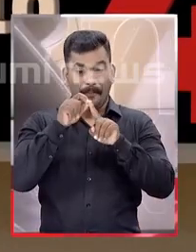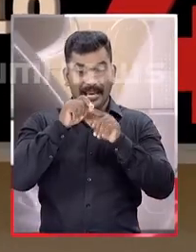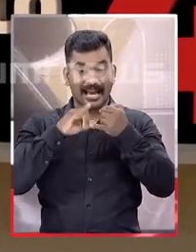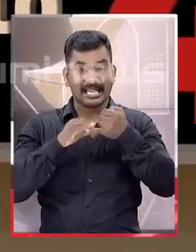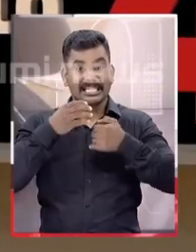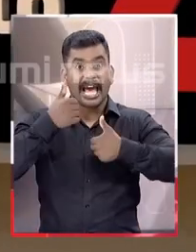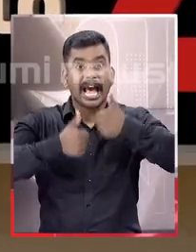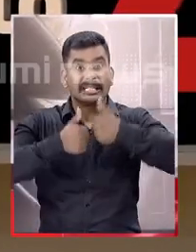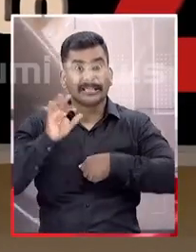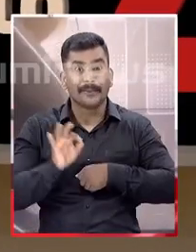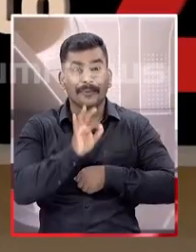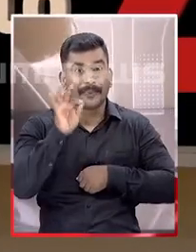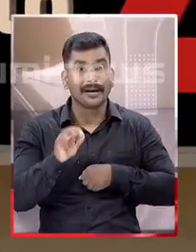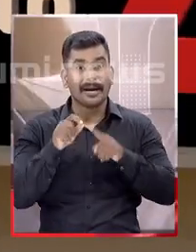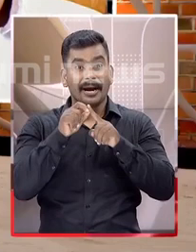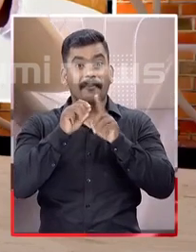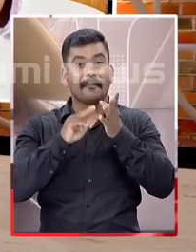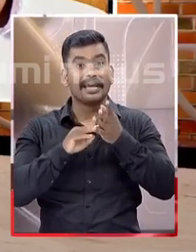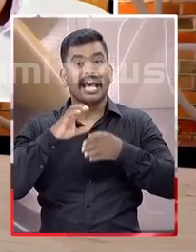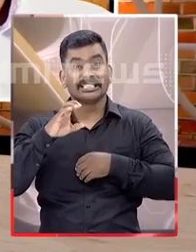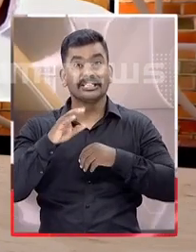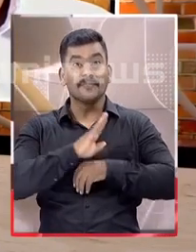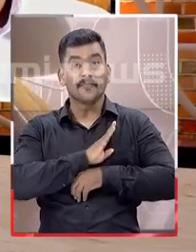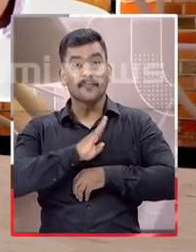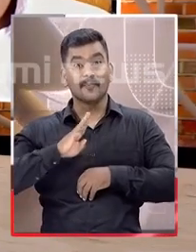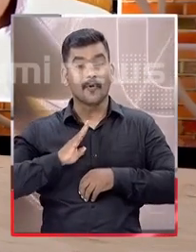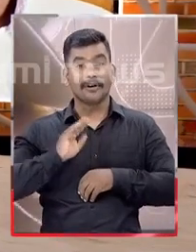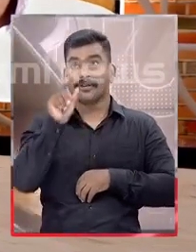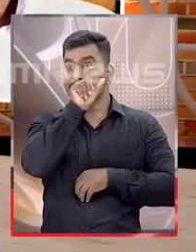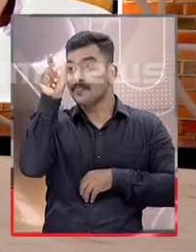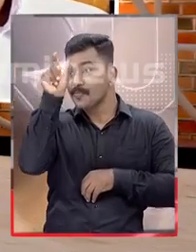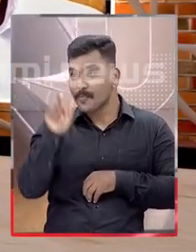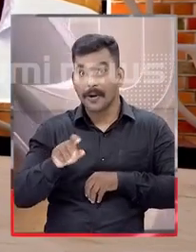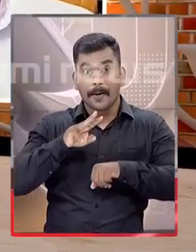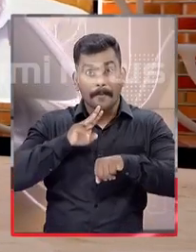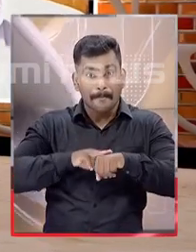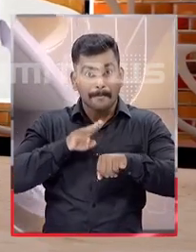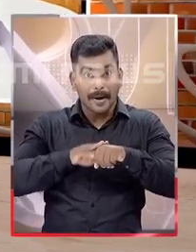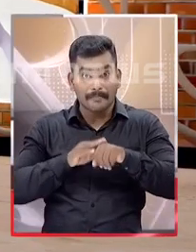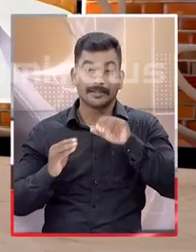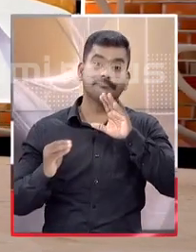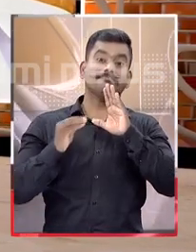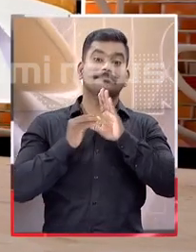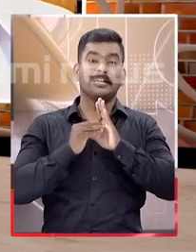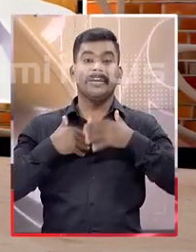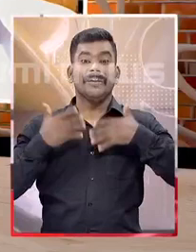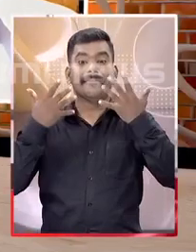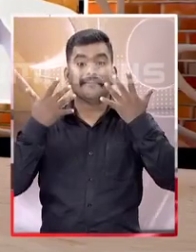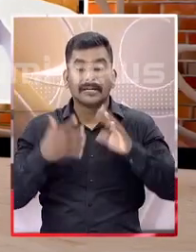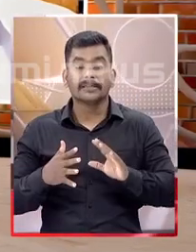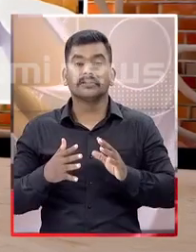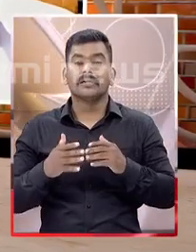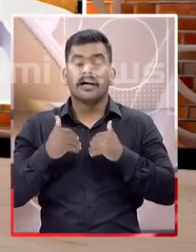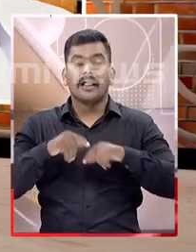ഈ മുണ്ടുമുറുക്കി ഉടുത്തോളൂ എന്ന് സർക്കാർ തന്നെ ജനങ്ങളോട് പറയുകയും സംസ്ഥാനത്തെ സാമ്പത്തിക ഘടനയുടെ സ്ഥിതി എന്താണെന്ന്